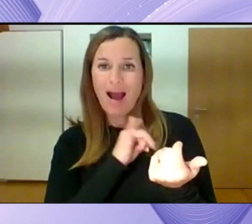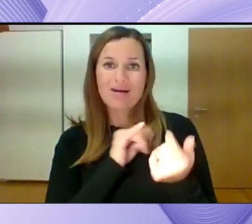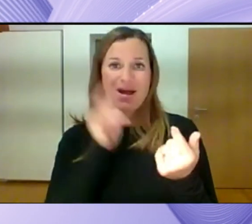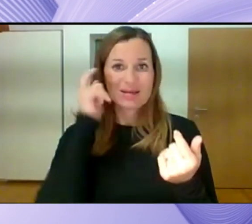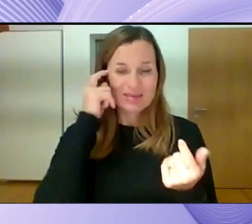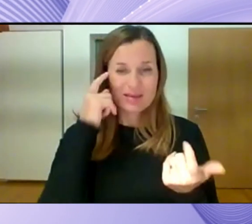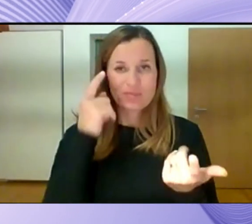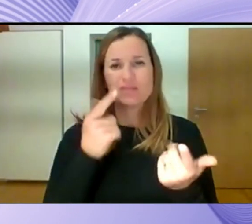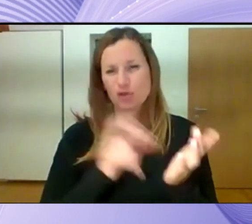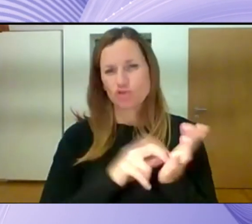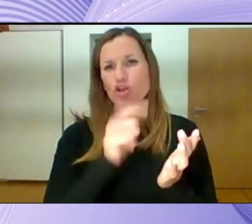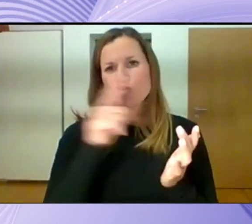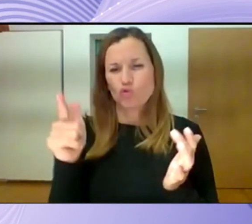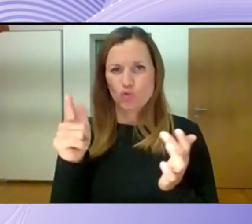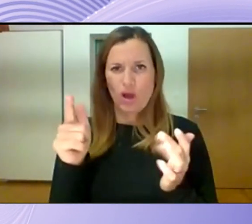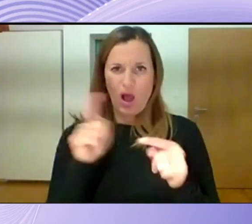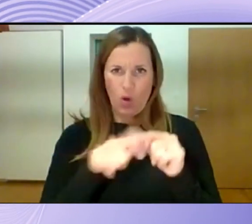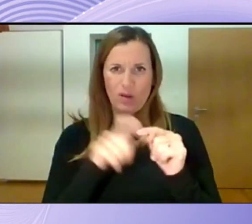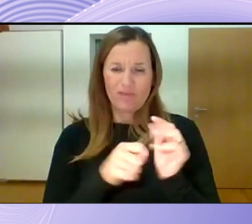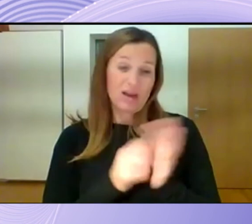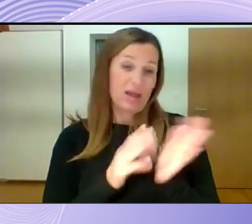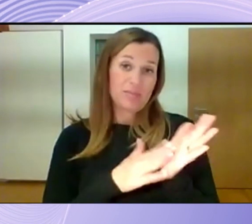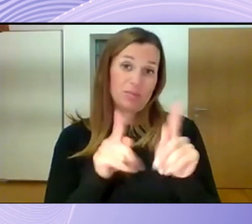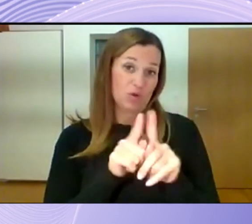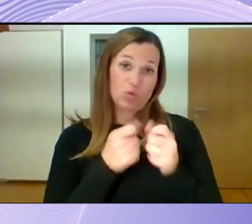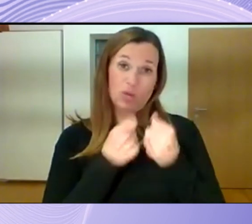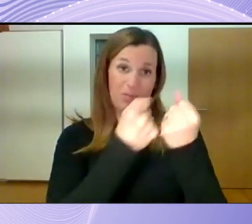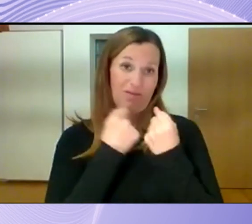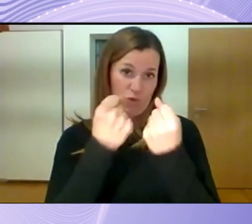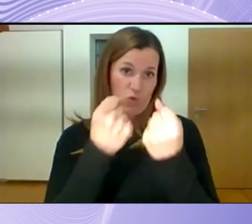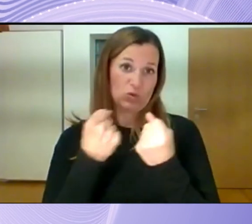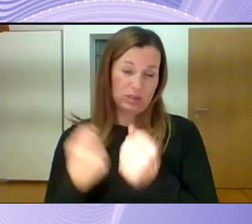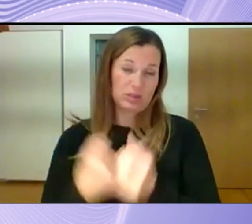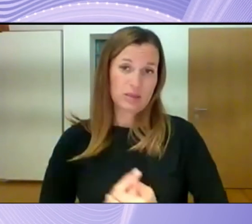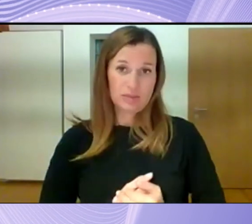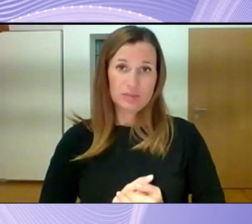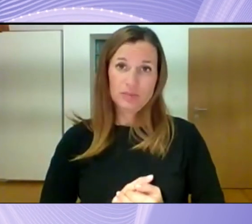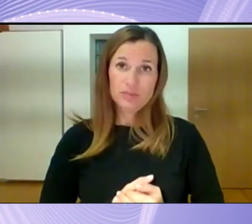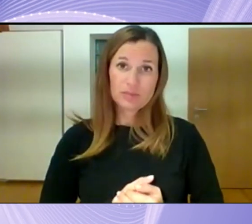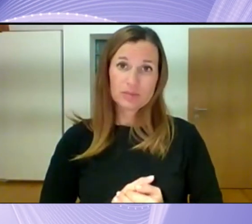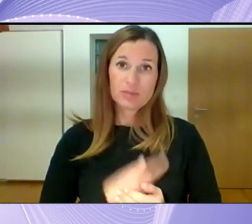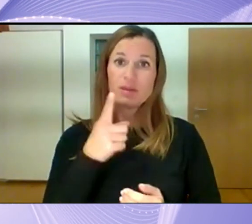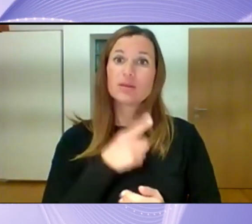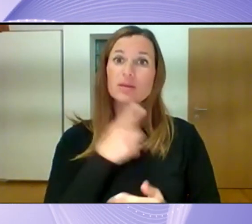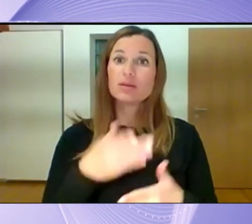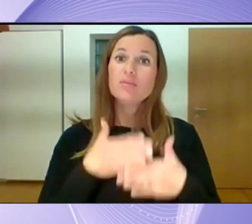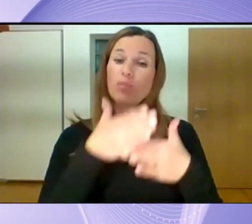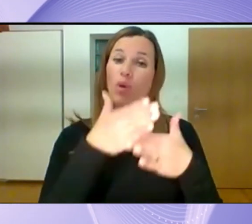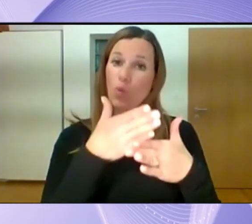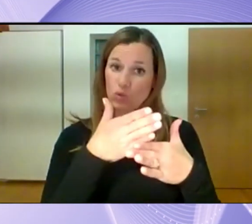človeka pomembna opravila, recimo tudi prevoz sodi sem. In pomoč pri